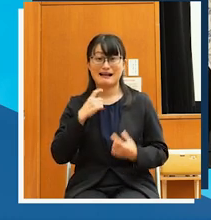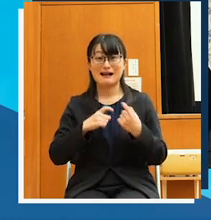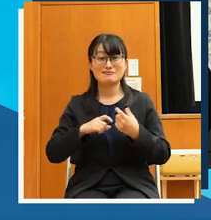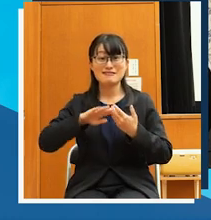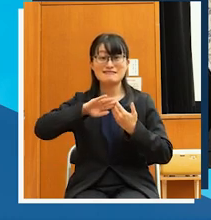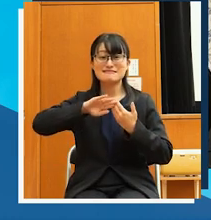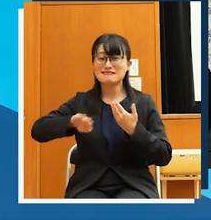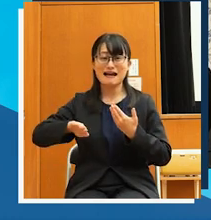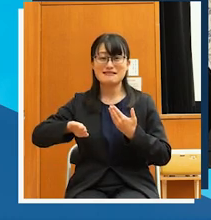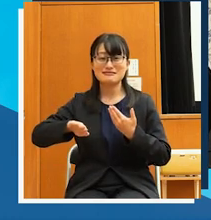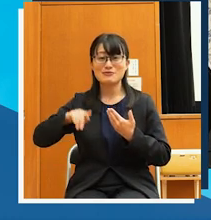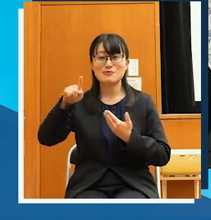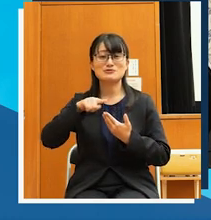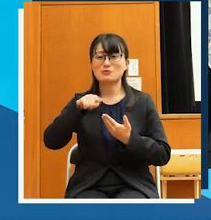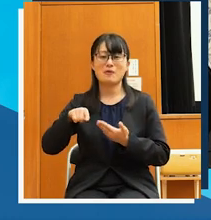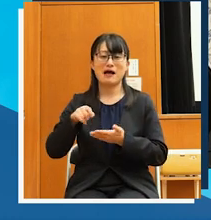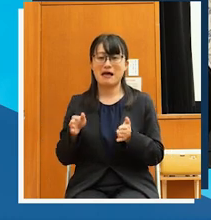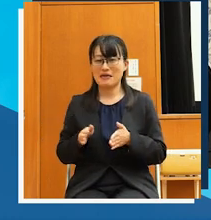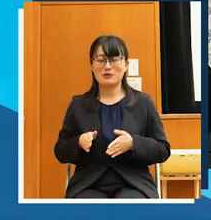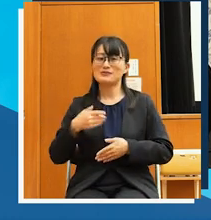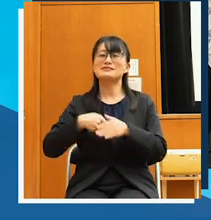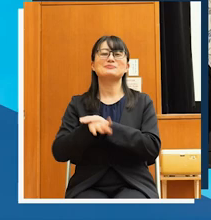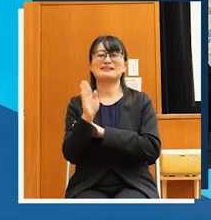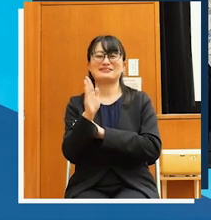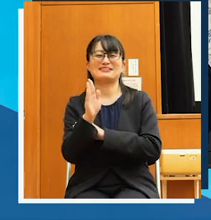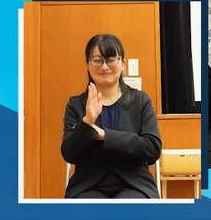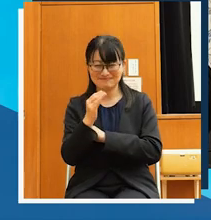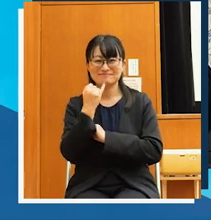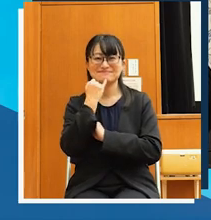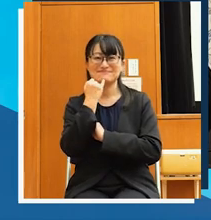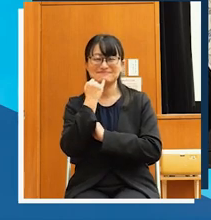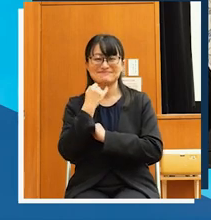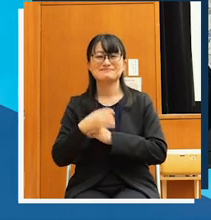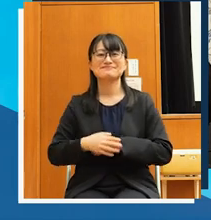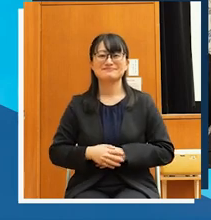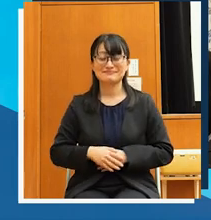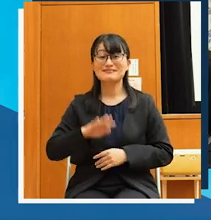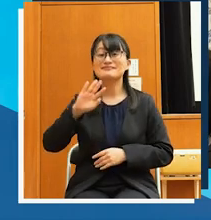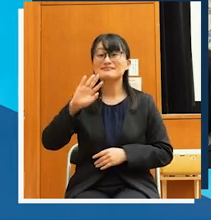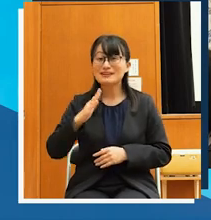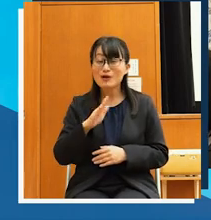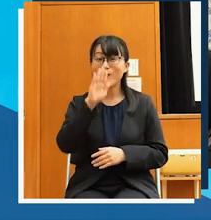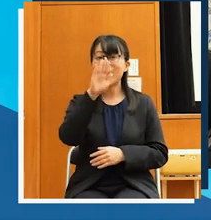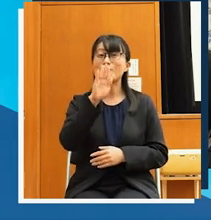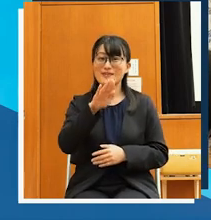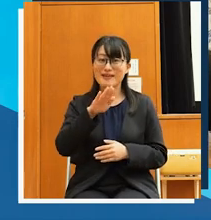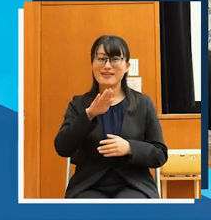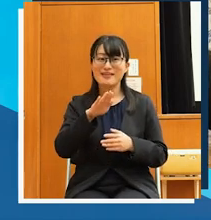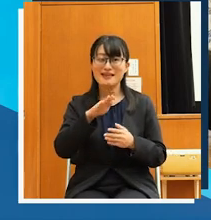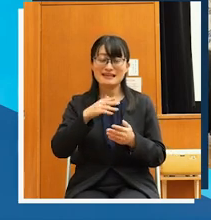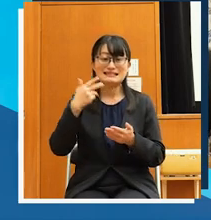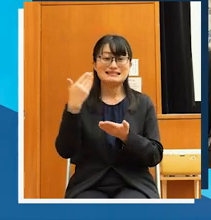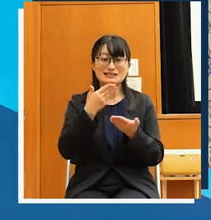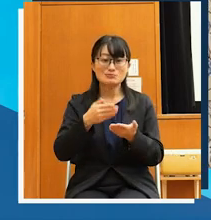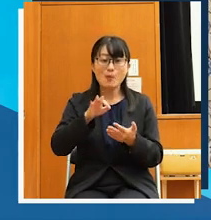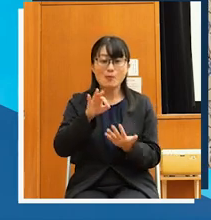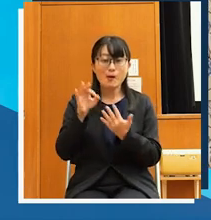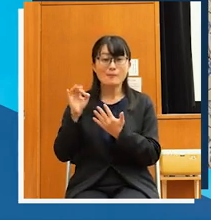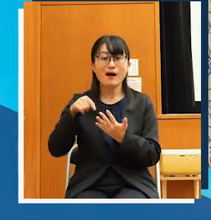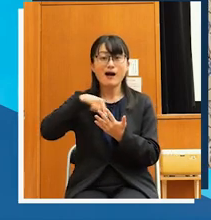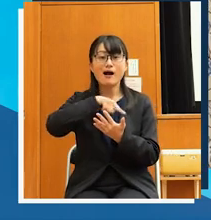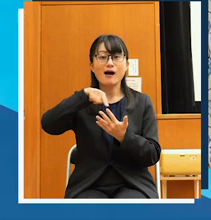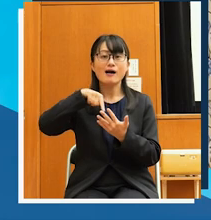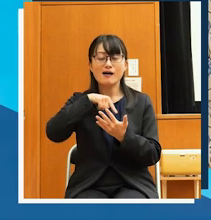ていけないというではありませんけれどもあの後で取り上げる時には学生のえ質問を優先的に